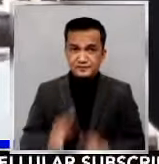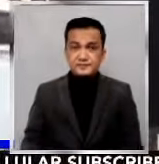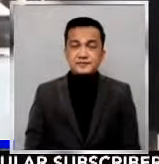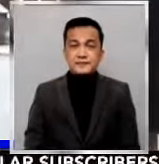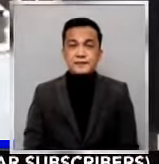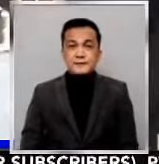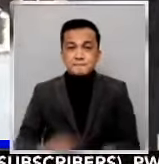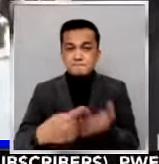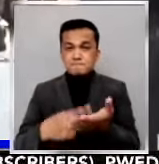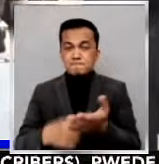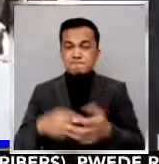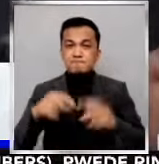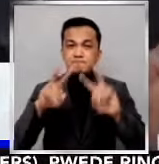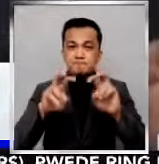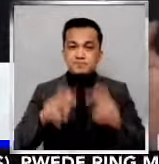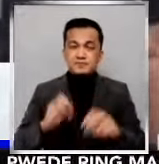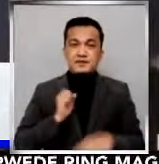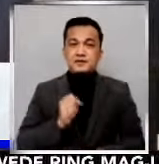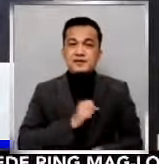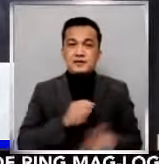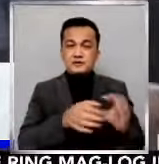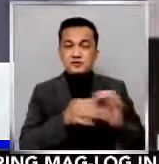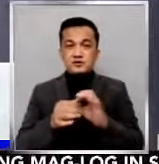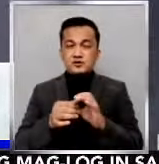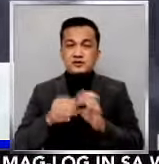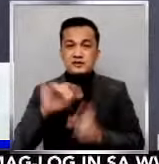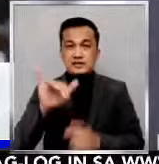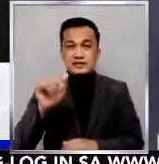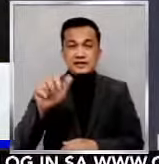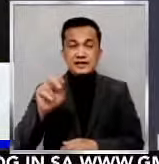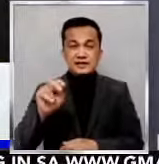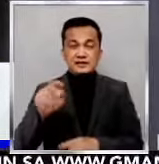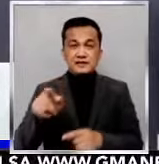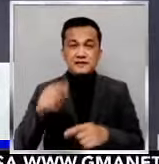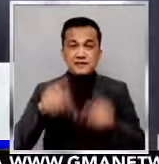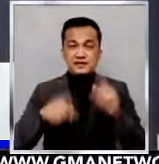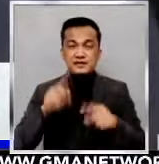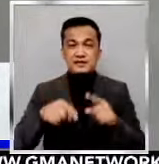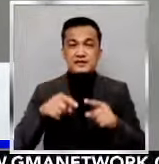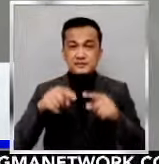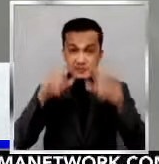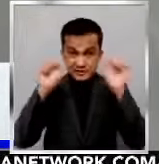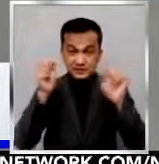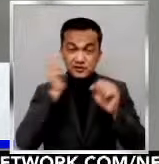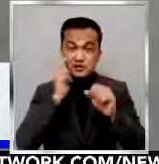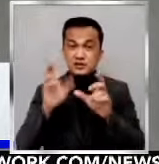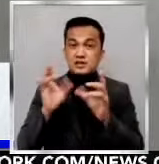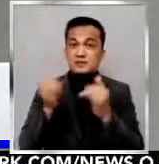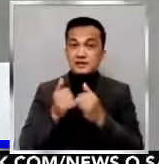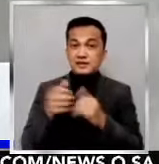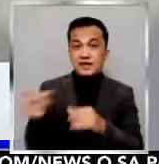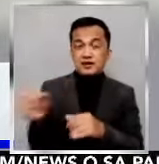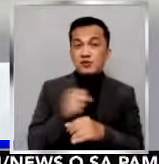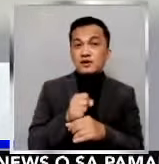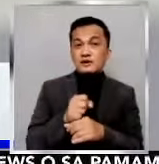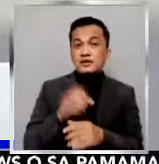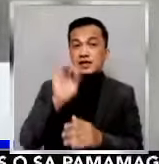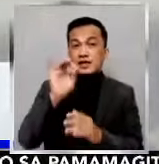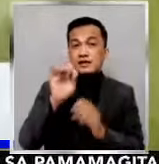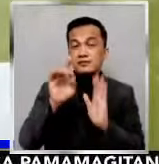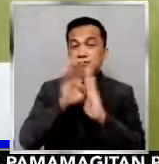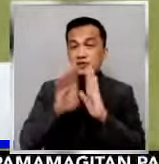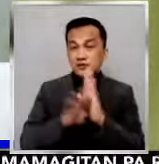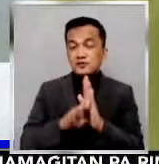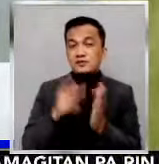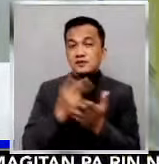Senado ang koneksyon ni Michael Yang, kaibigang negosyante ni Pangulong Duterte, sa isang kumpanyang nakakuha ng mahigit 8 billion pesos para bumili ng